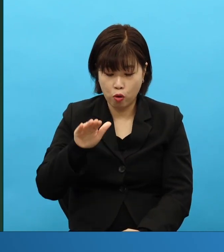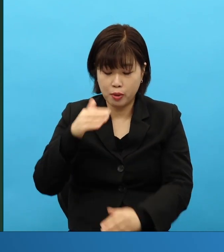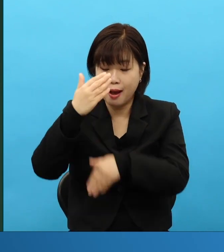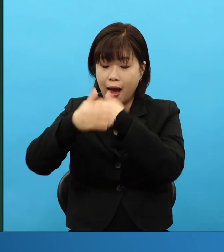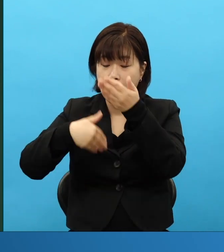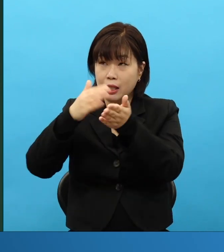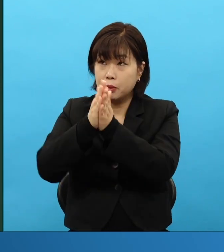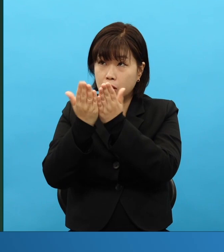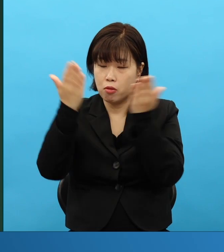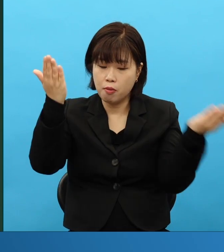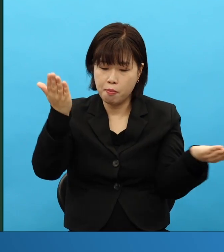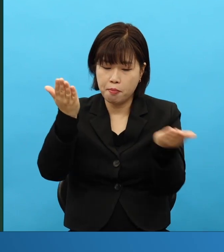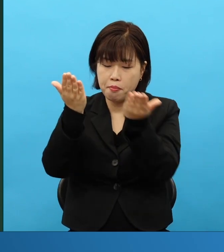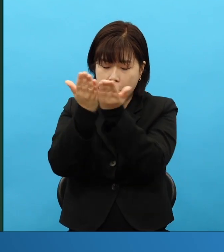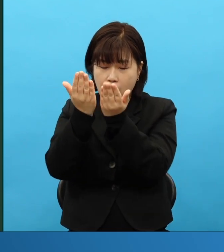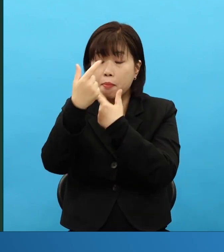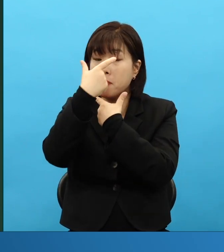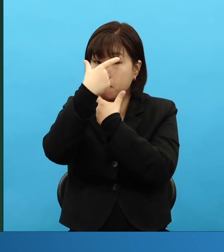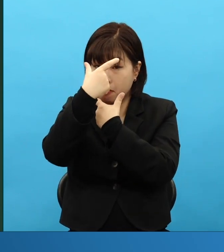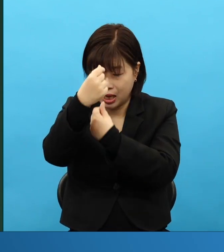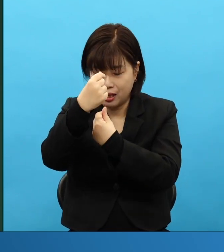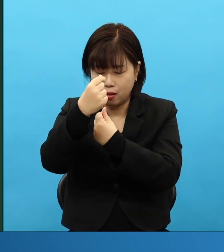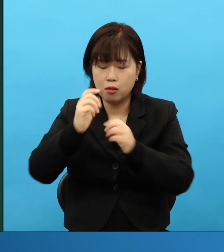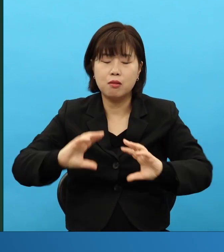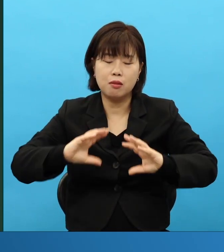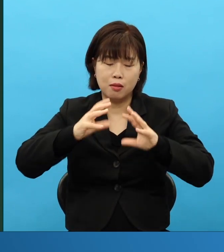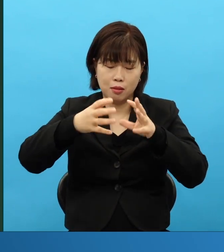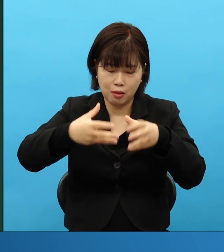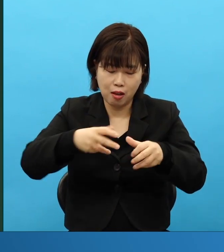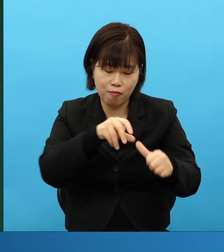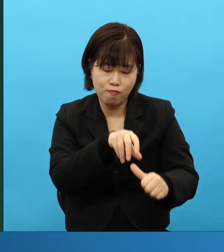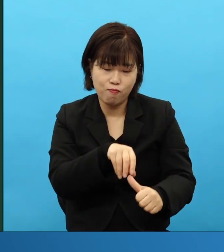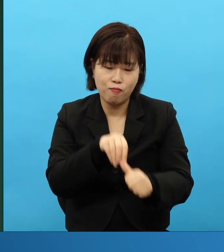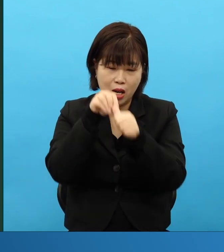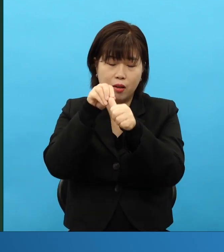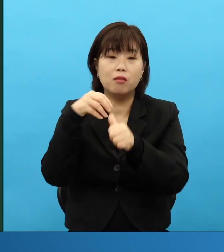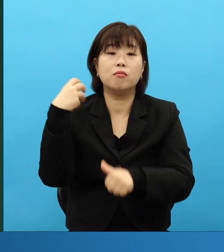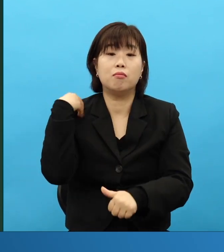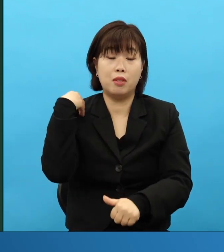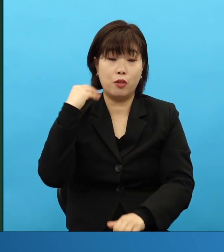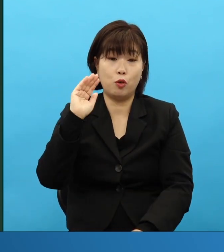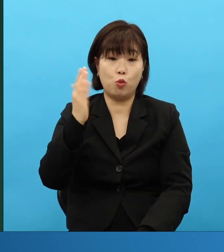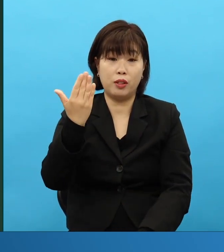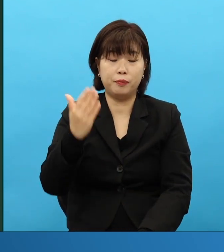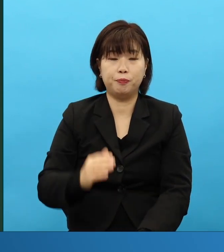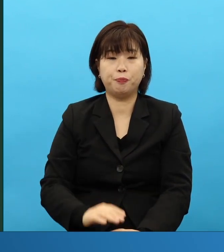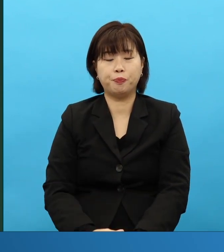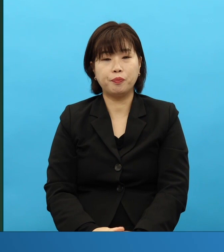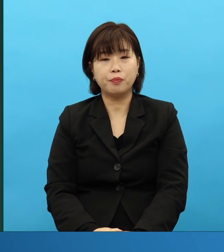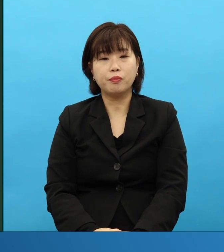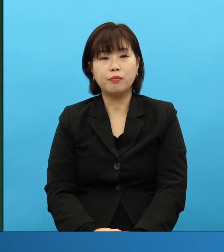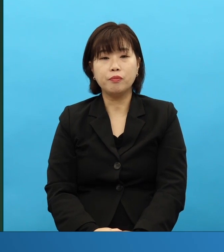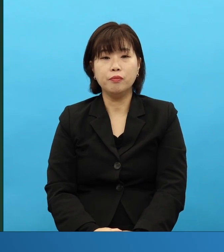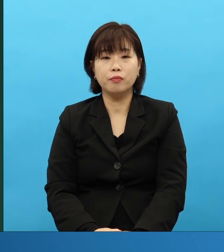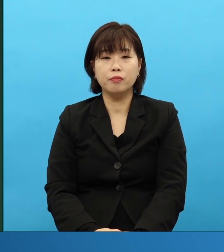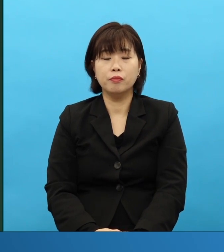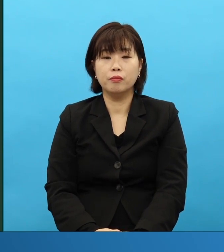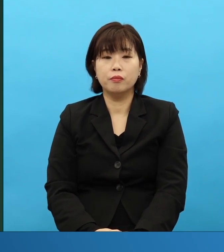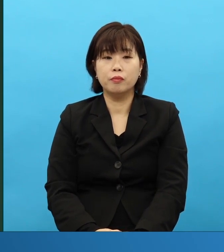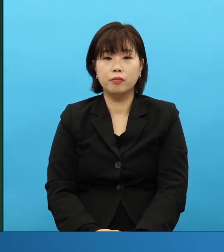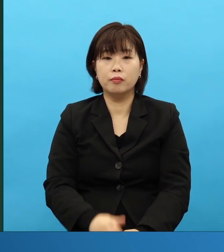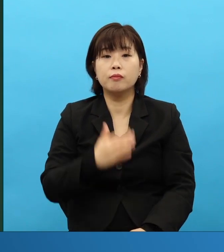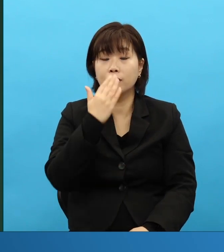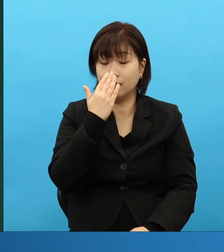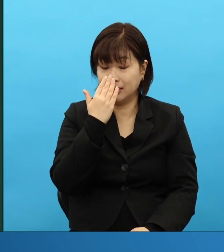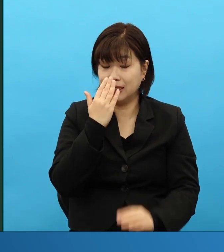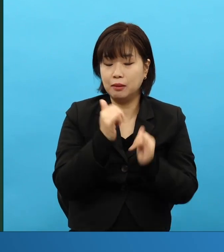with the globalization that's in the Bible, you must prepare for world evangelization. 유대인들이 선민, 이방인이라고 했을 때 예수님은 몇천 년